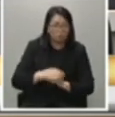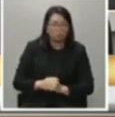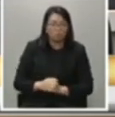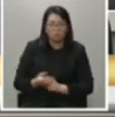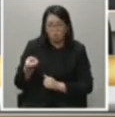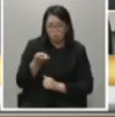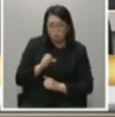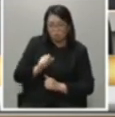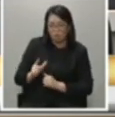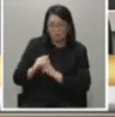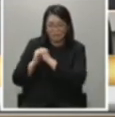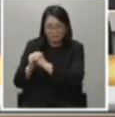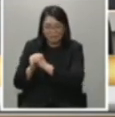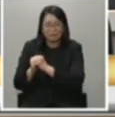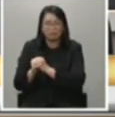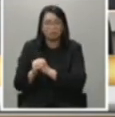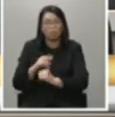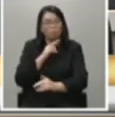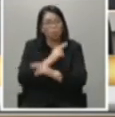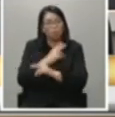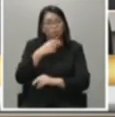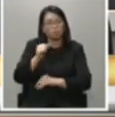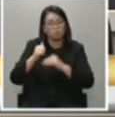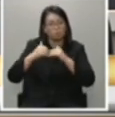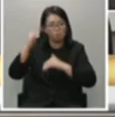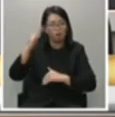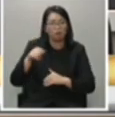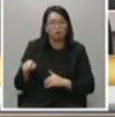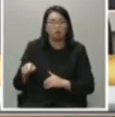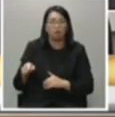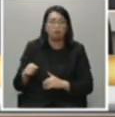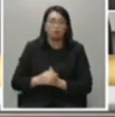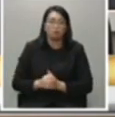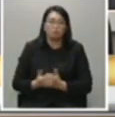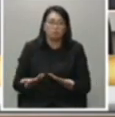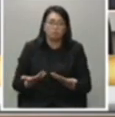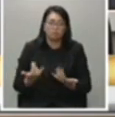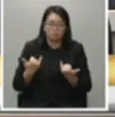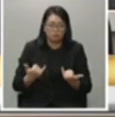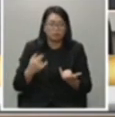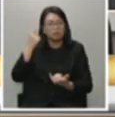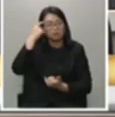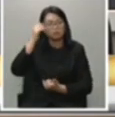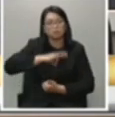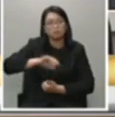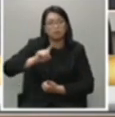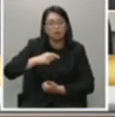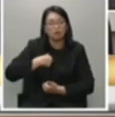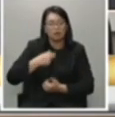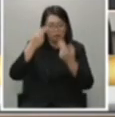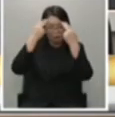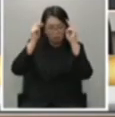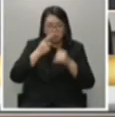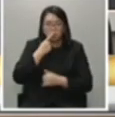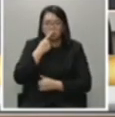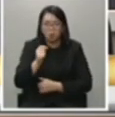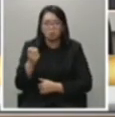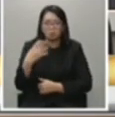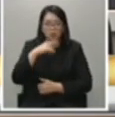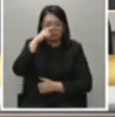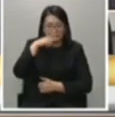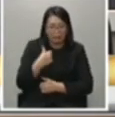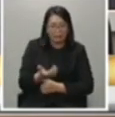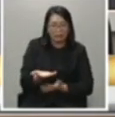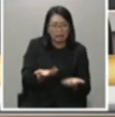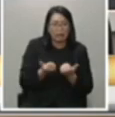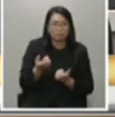และสหรัฐเป็นหลัก10เท่าตัวค่ะแล้วท่านนายกถ้าจะขึ้นมาตอบประเด็นนี้ไม่ต้องบอกว่าที่ไทยได้น้อยเพรา